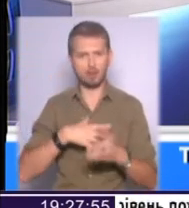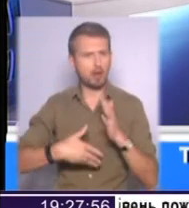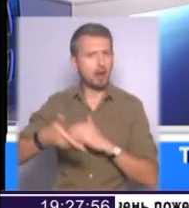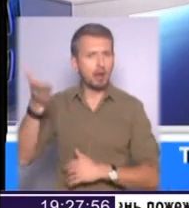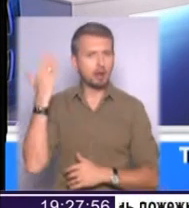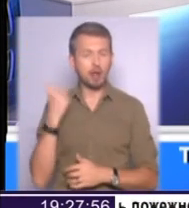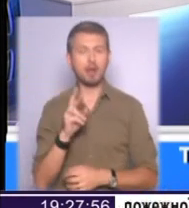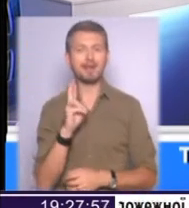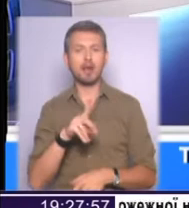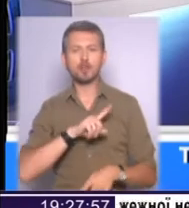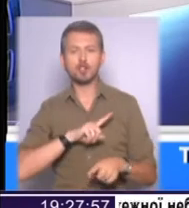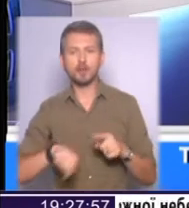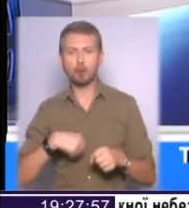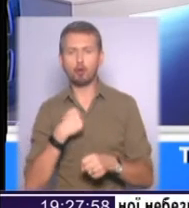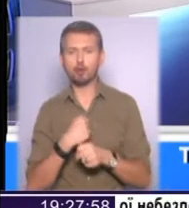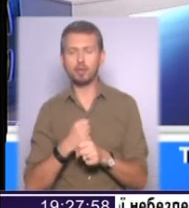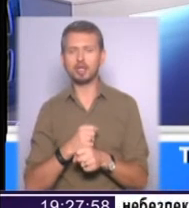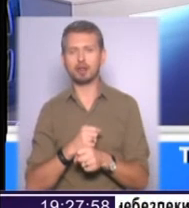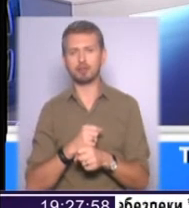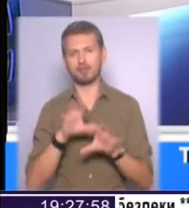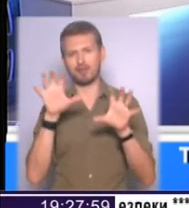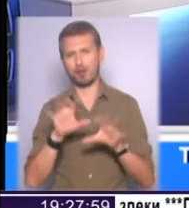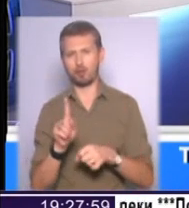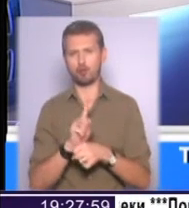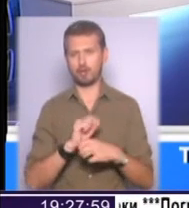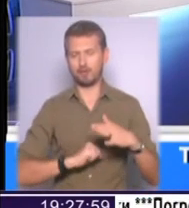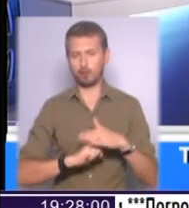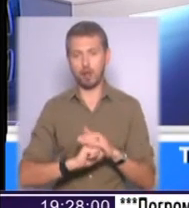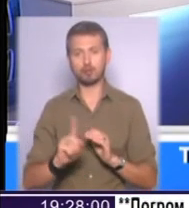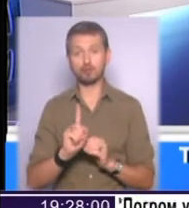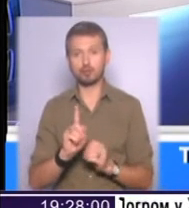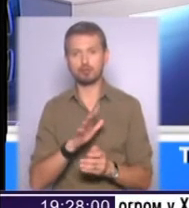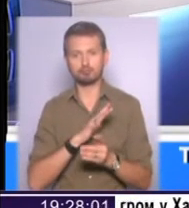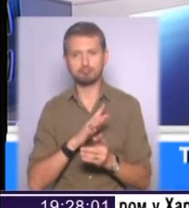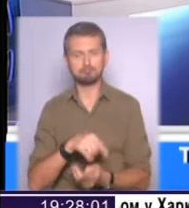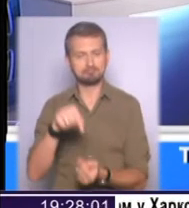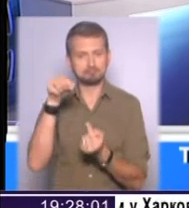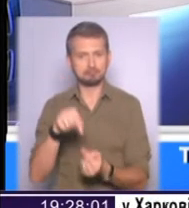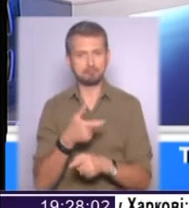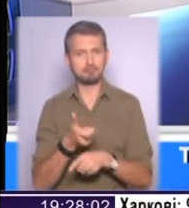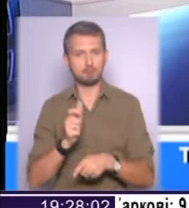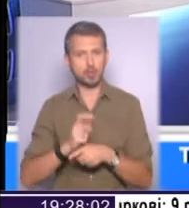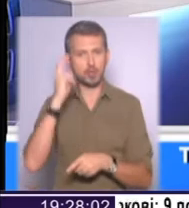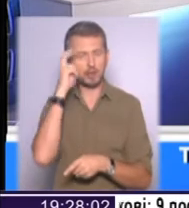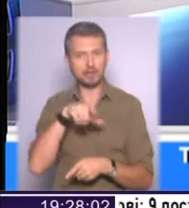як швидко зробити нормативну правову базу таку, щоб дійсно більшість киян залучились